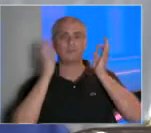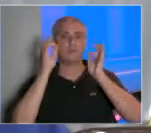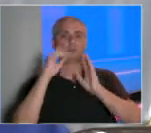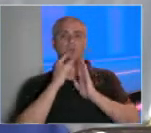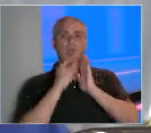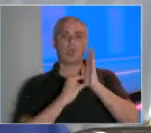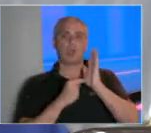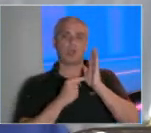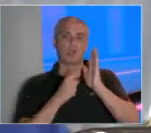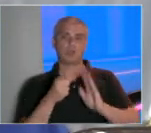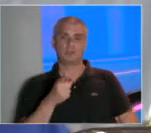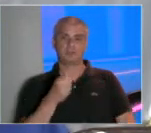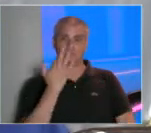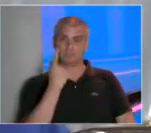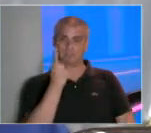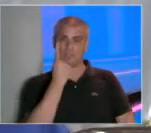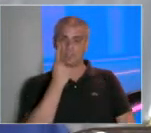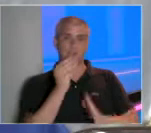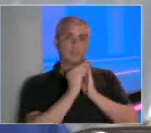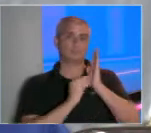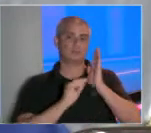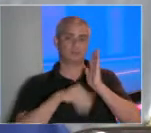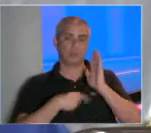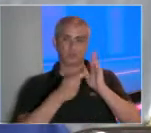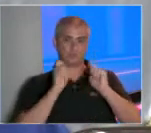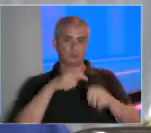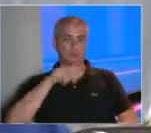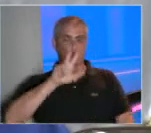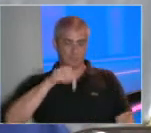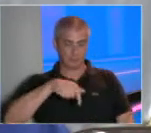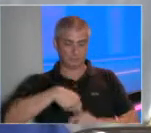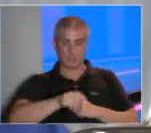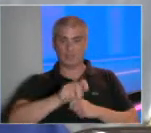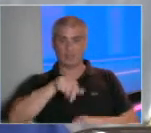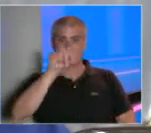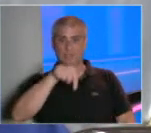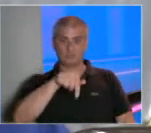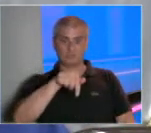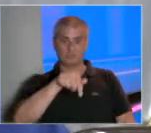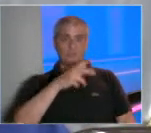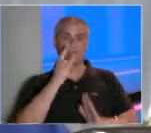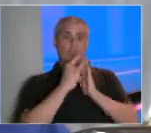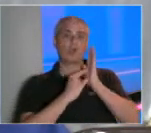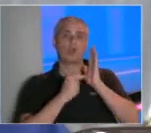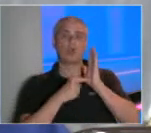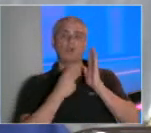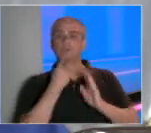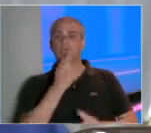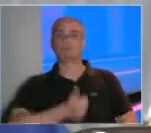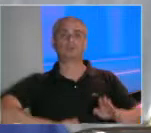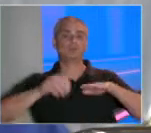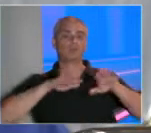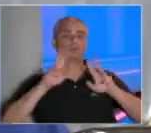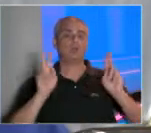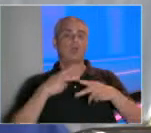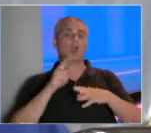של החוק הזה. מספר אחד ברשימת החותמים, זה הוגש במרץ השנה לכנסת זו, של החוק שאומר שראש ממשלה